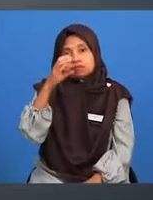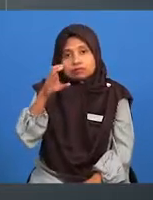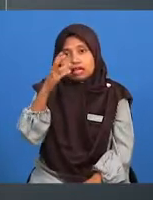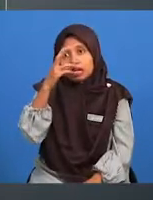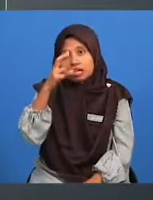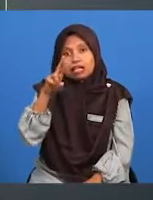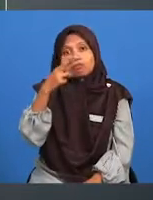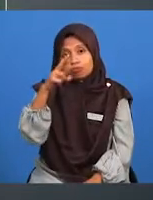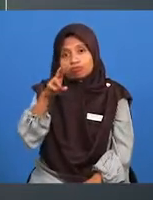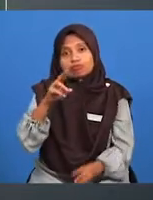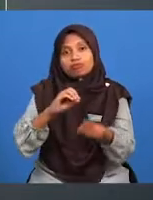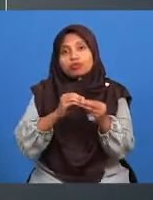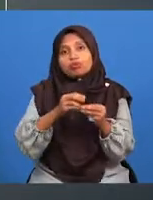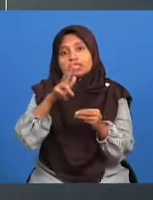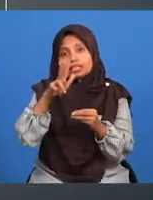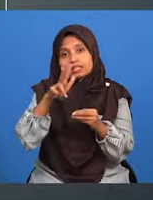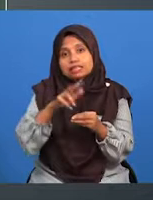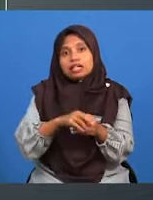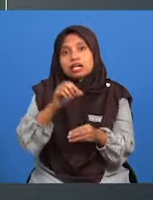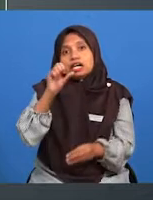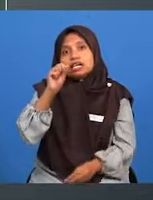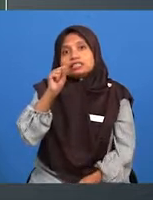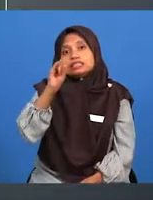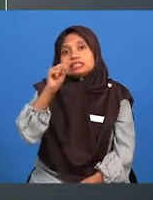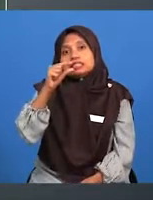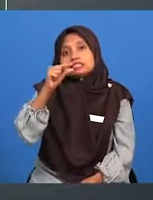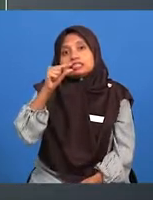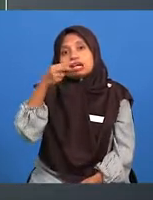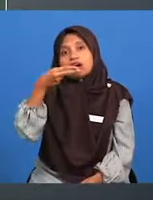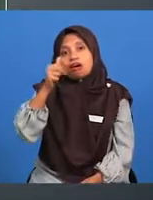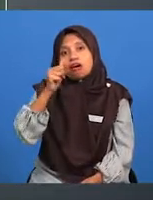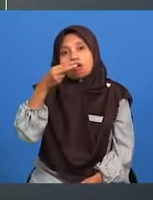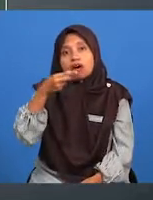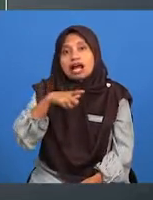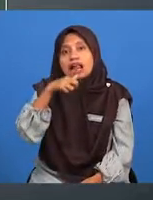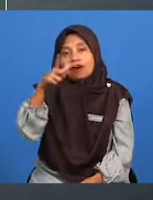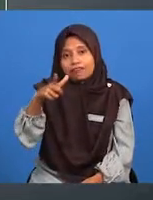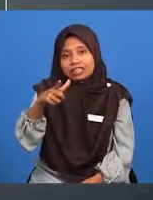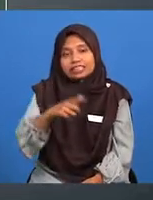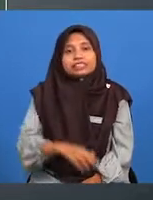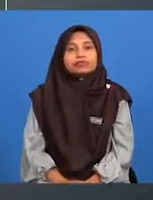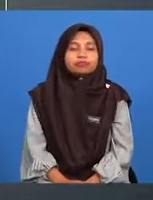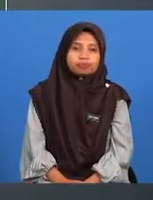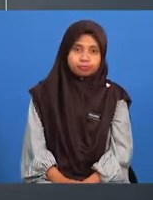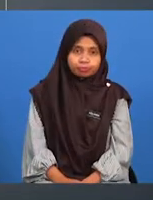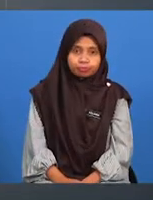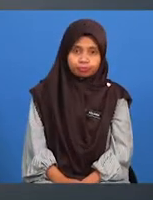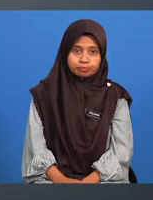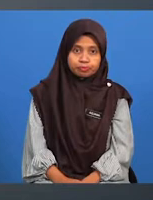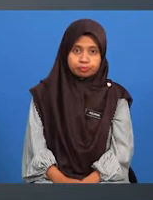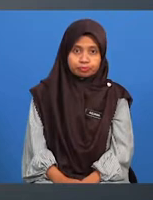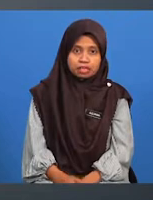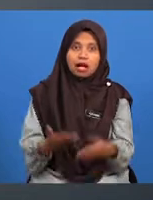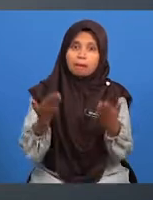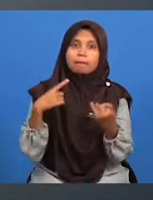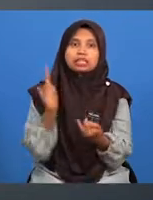Manakala rukun yang ketiga ialah sirah, iaitu lafaz ijab dan qabul.